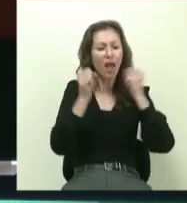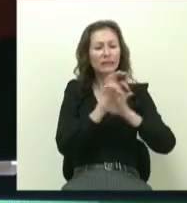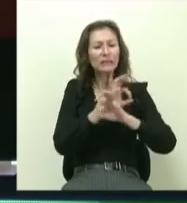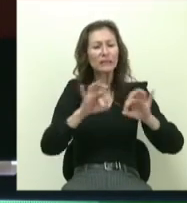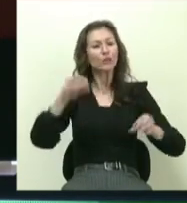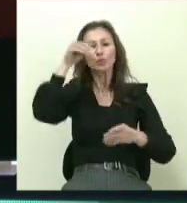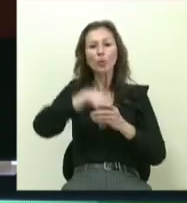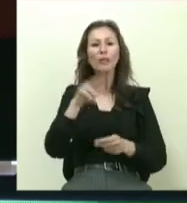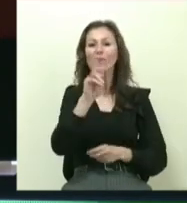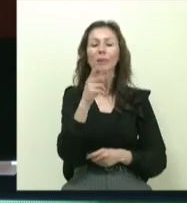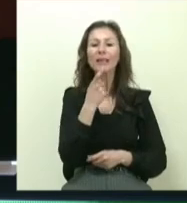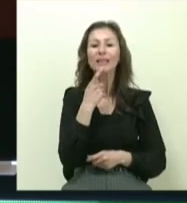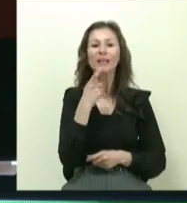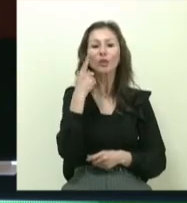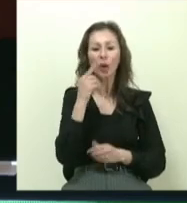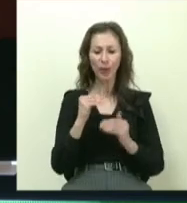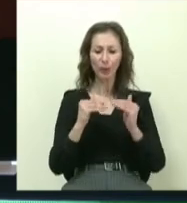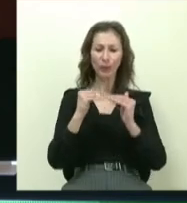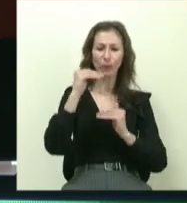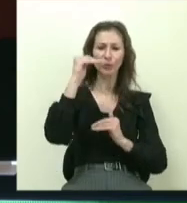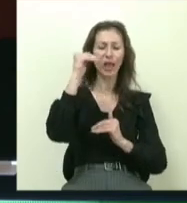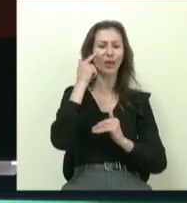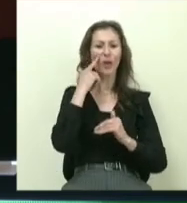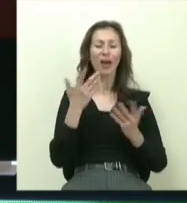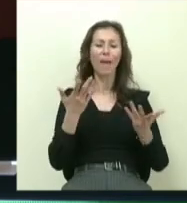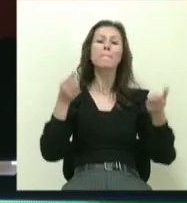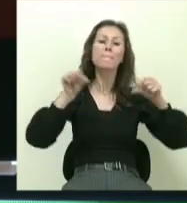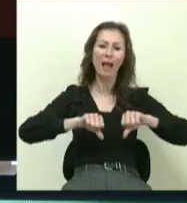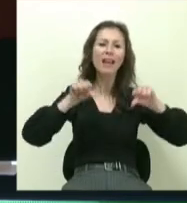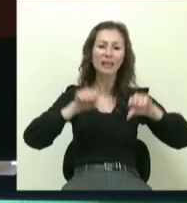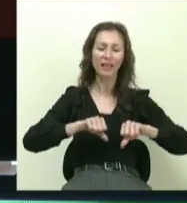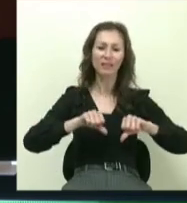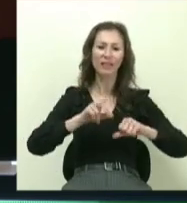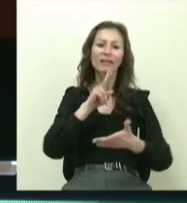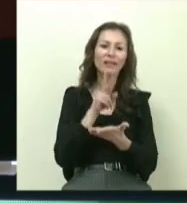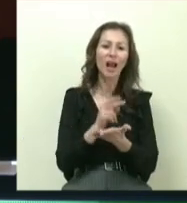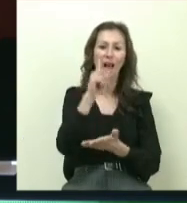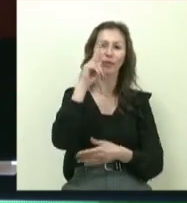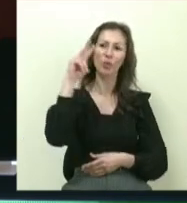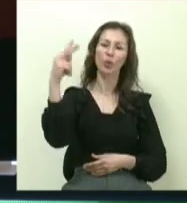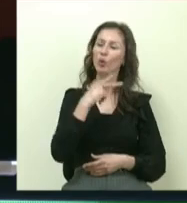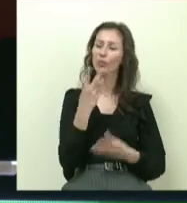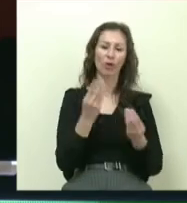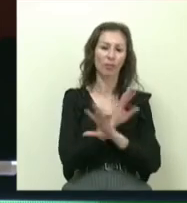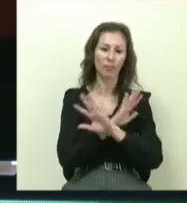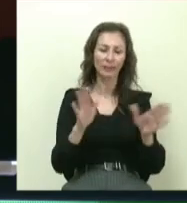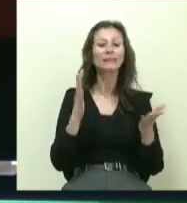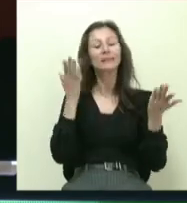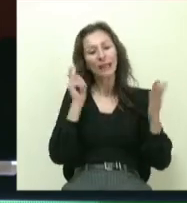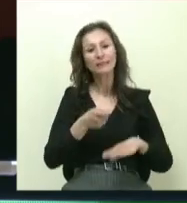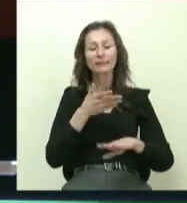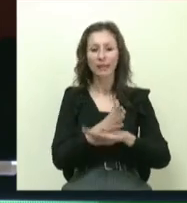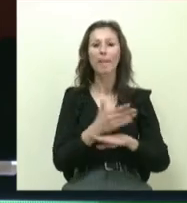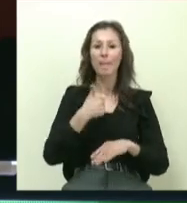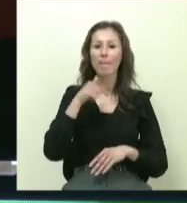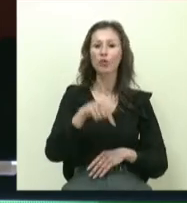Son 20 yılda ortaya çıkan yüksek irtifa maalesef istikrarlı bir görünüm arz etmez aslında bakılırsa